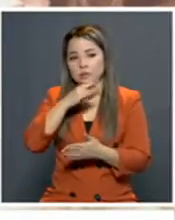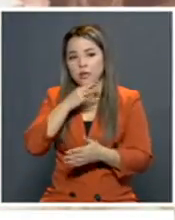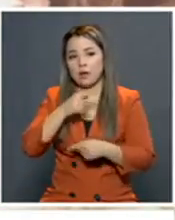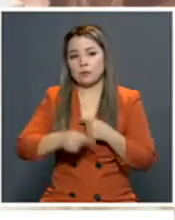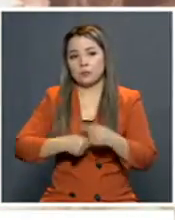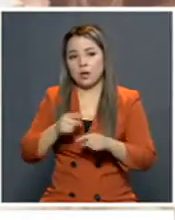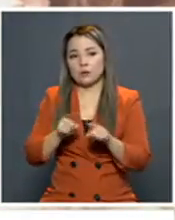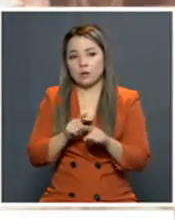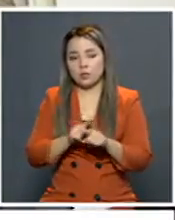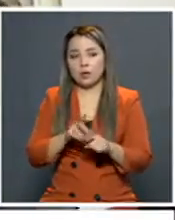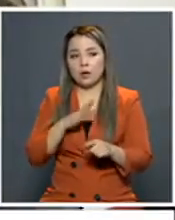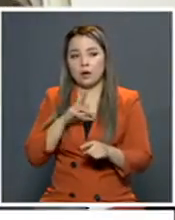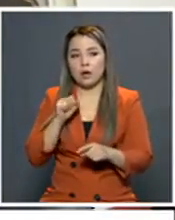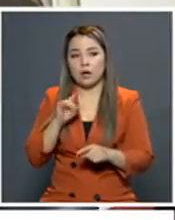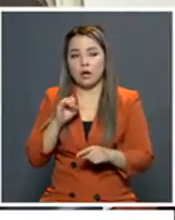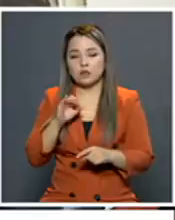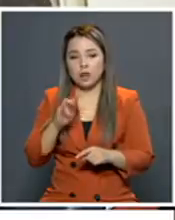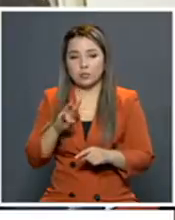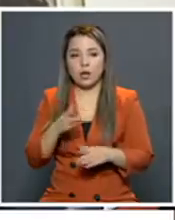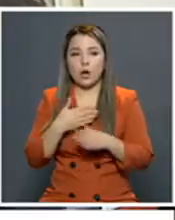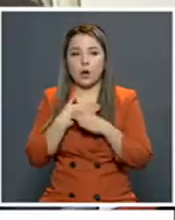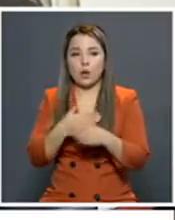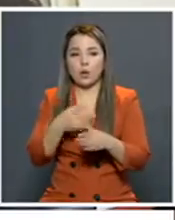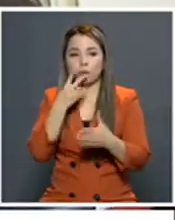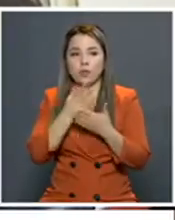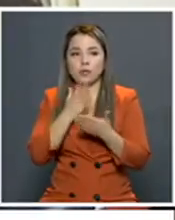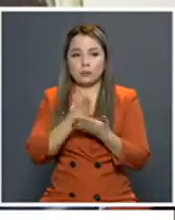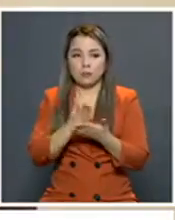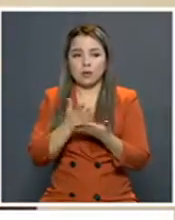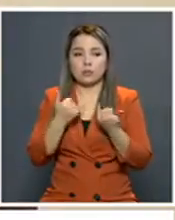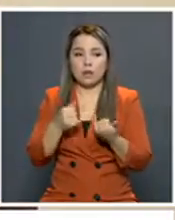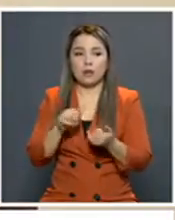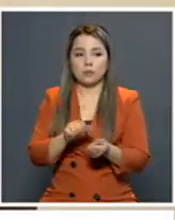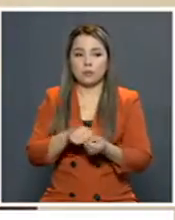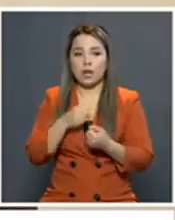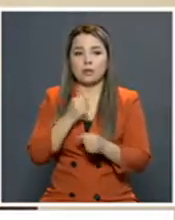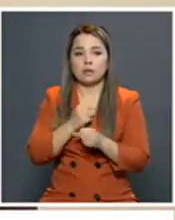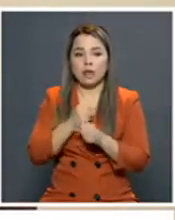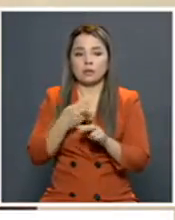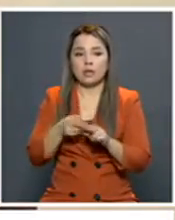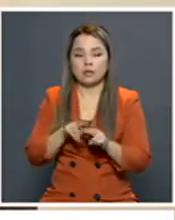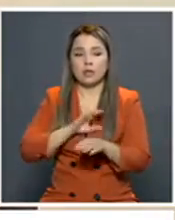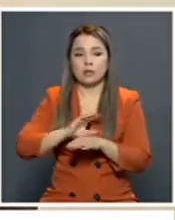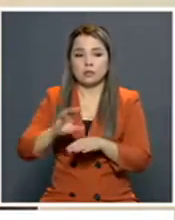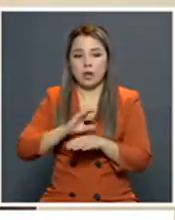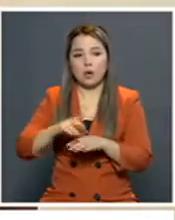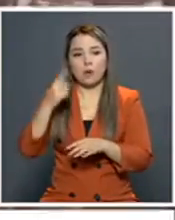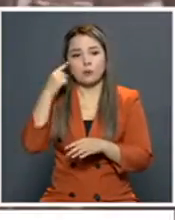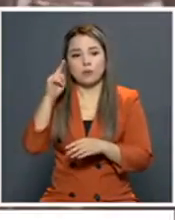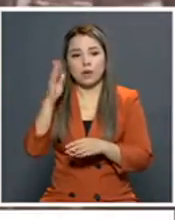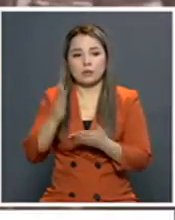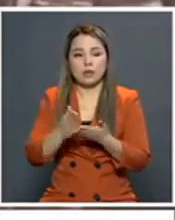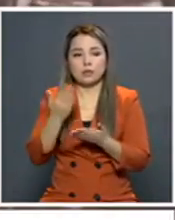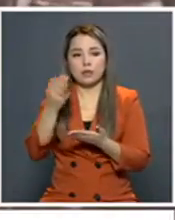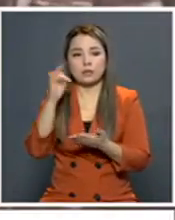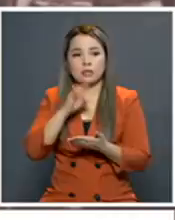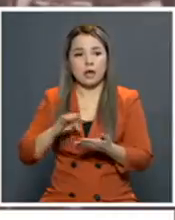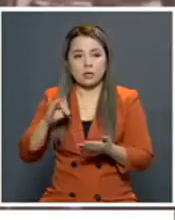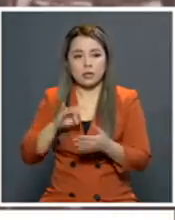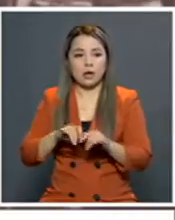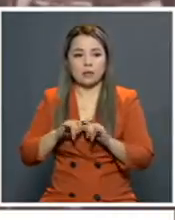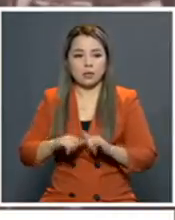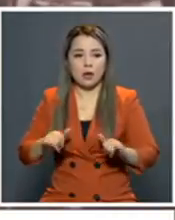қалталы азаматы Қаражан Үкібаев қолдау көрсеткен. Басылым Абай мұрасын насихаттап, ойшылдың атын тарихта мәңгі қалдыру мақсатын